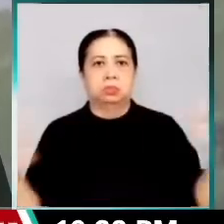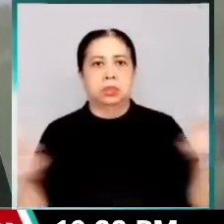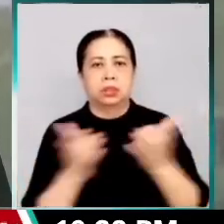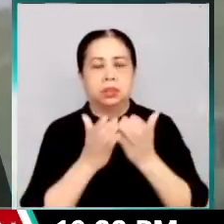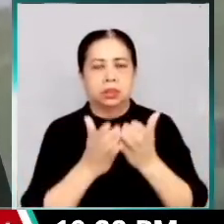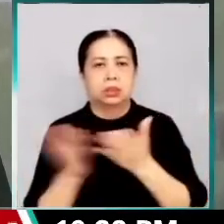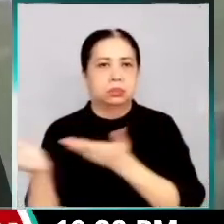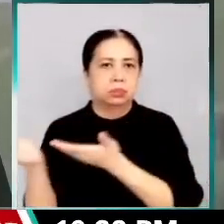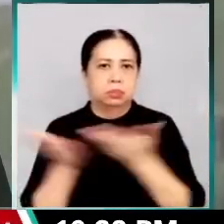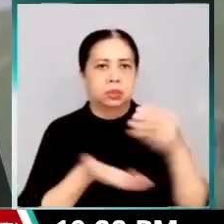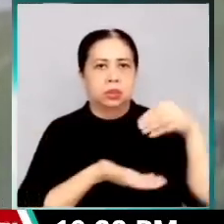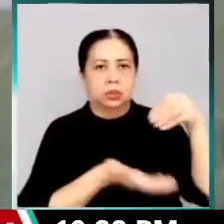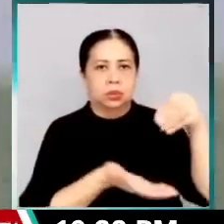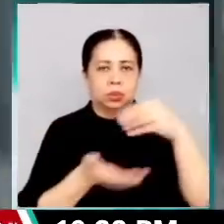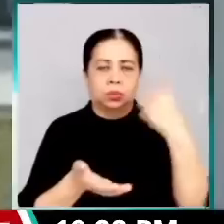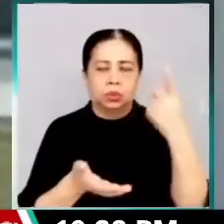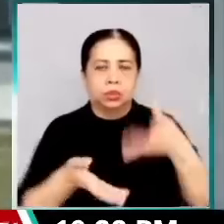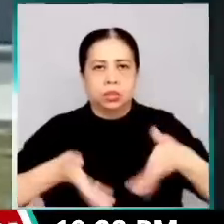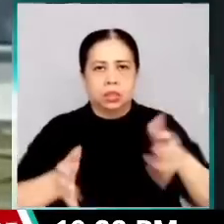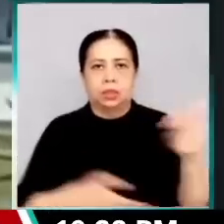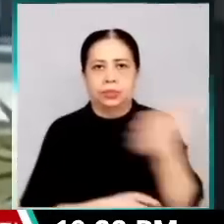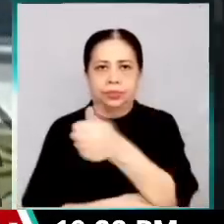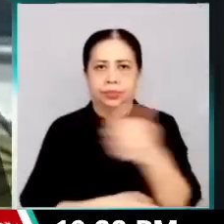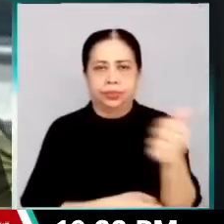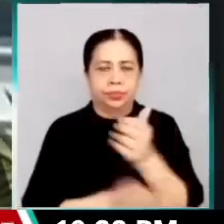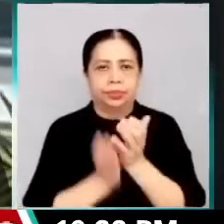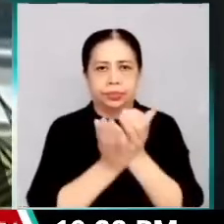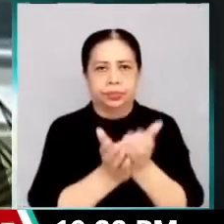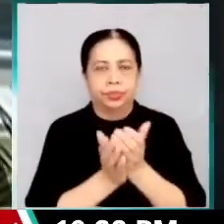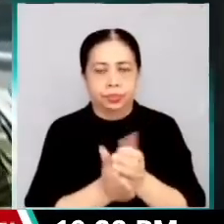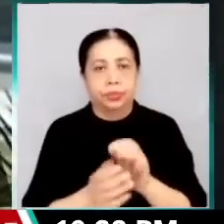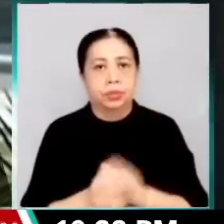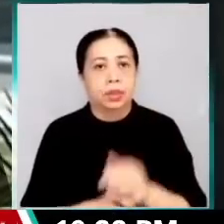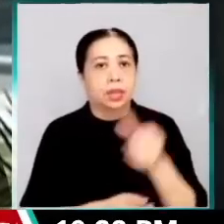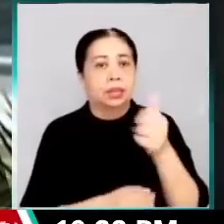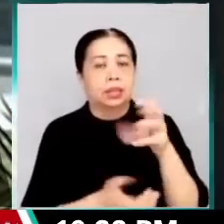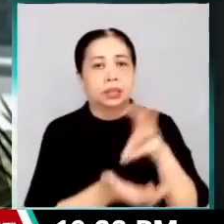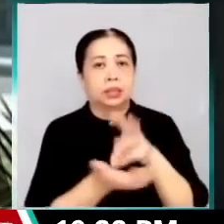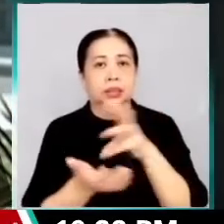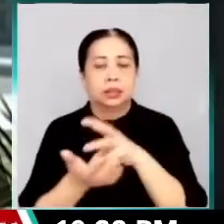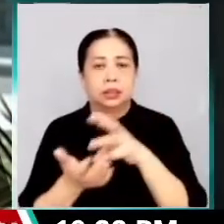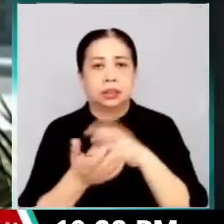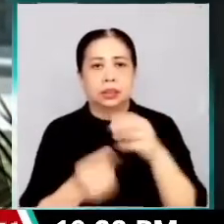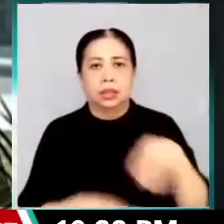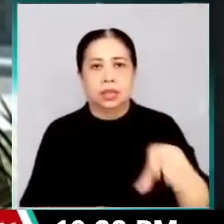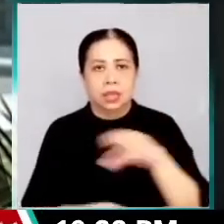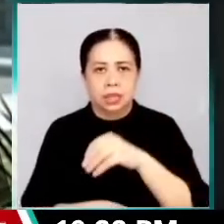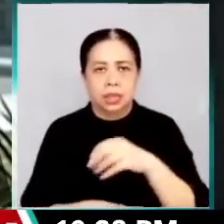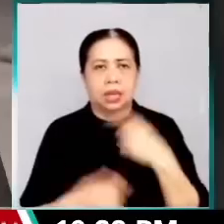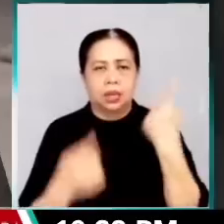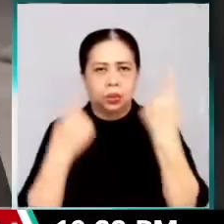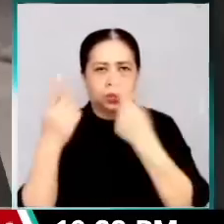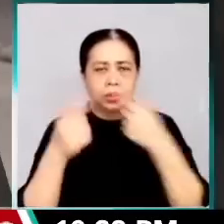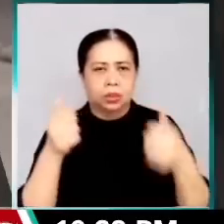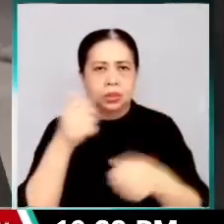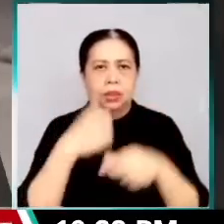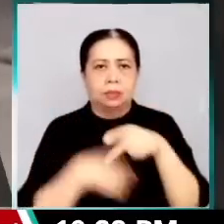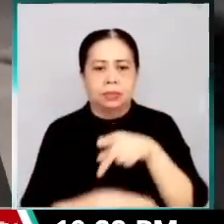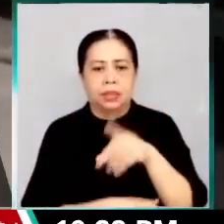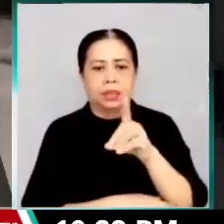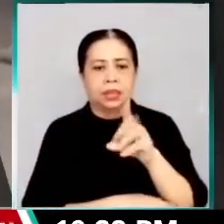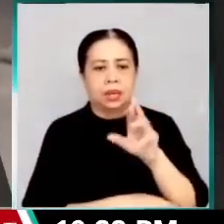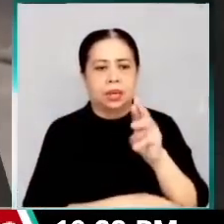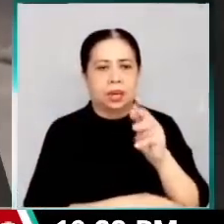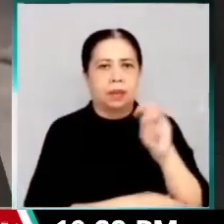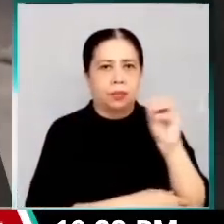lang ang papayagang pumalaot. Sa pumbayan naman, sa Cagayan ang isinailalim sa areas of concern ng PDRMO. Inaasahang itataas